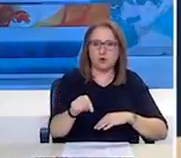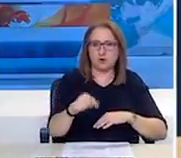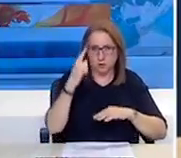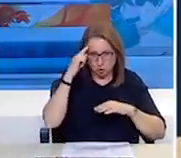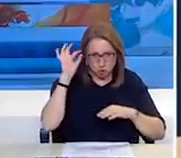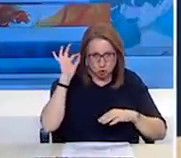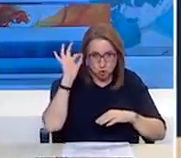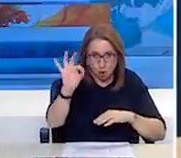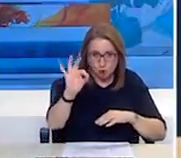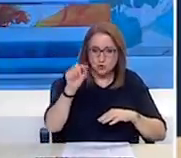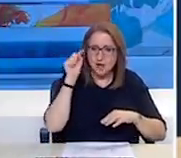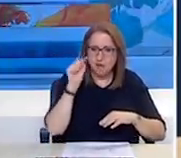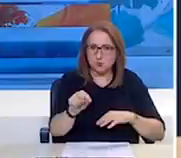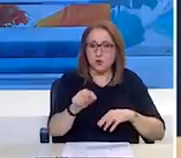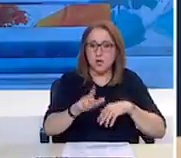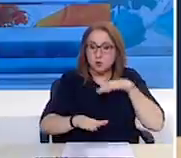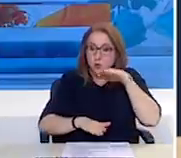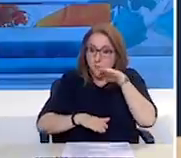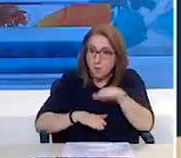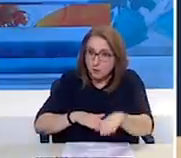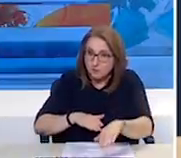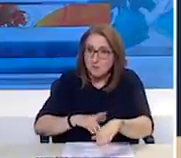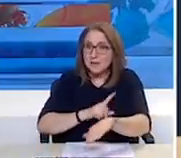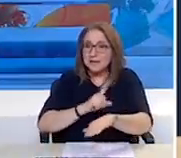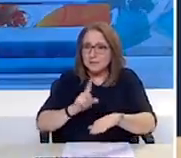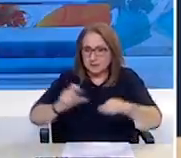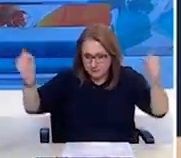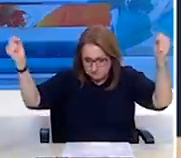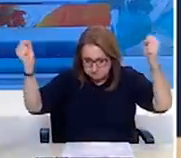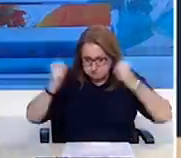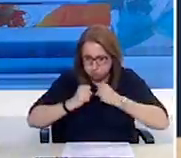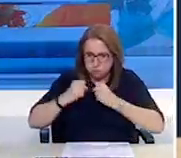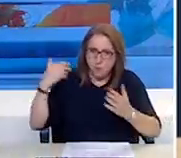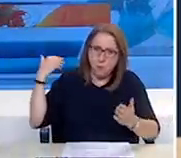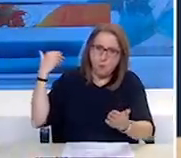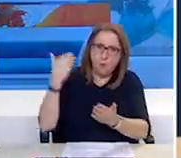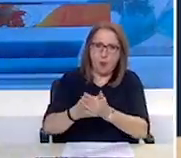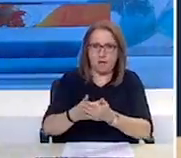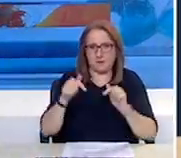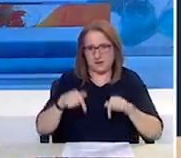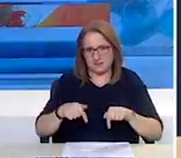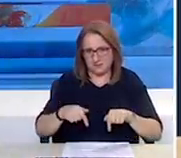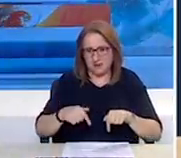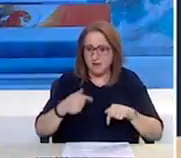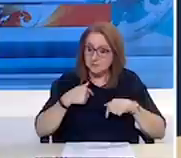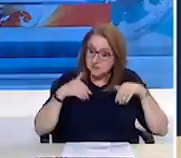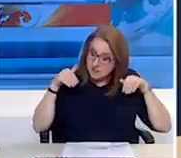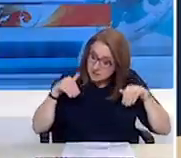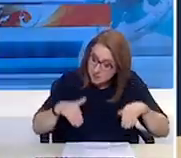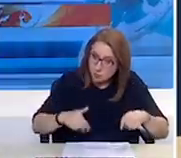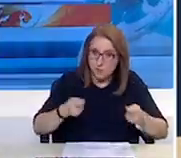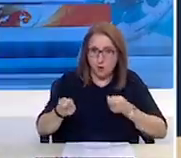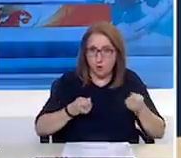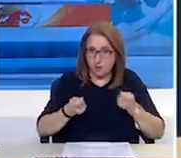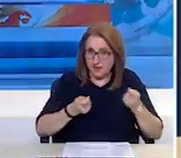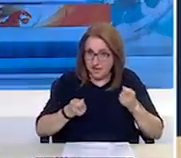το επόμενο βήμα, χωρίς να θέσουμε σε κίνδυνο ό,τι πετύχαμε μέχρι σήμερα. Συνεχίζουμε να ακολουθούμε τις οδηγίες των ειδικών, συνεχίζουμε να τηρούμε